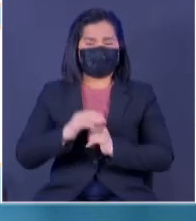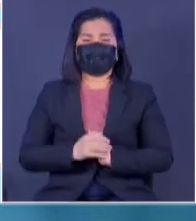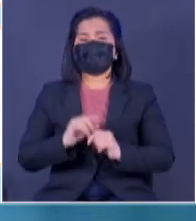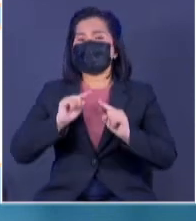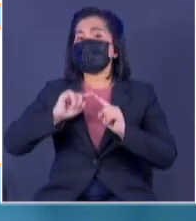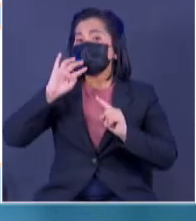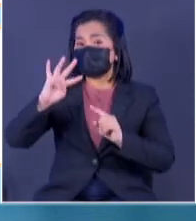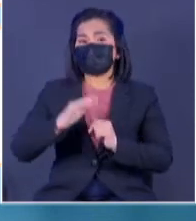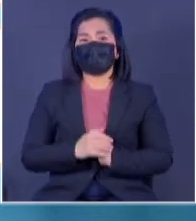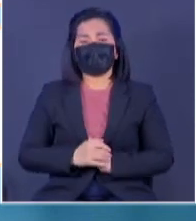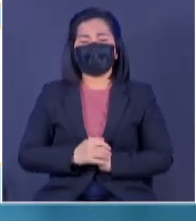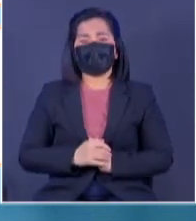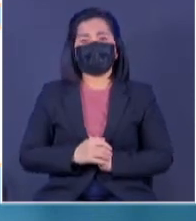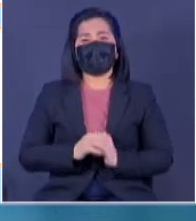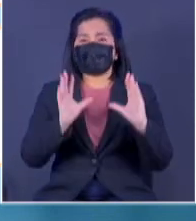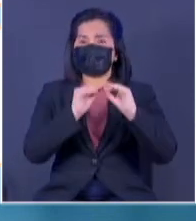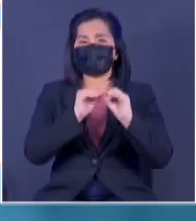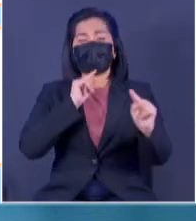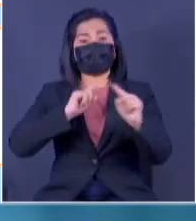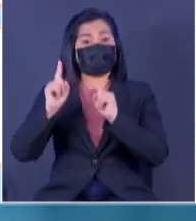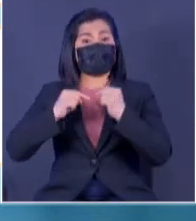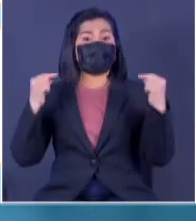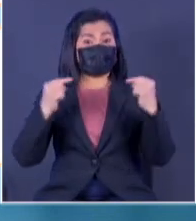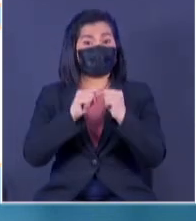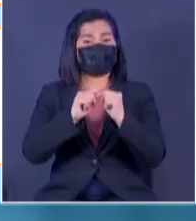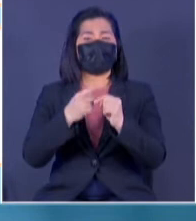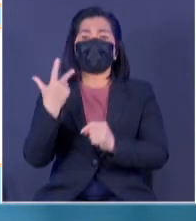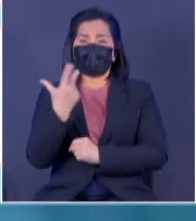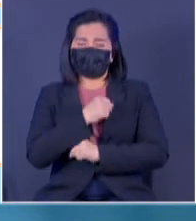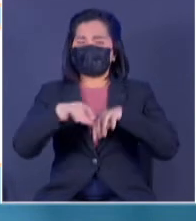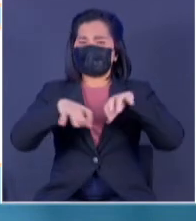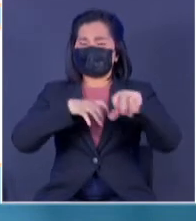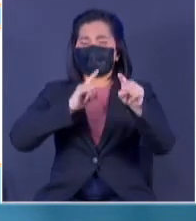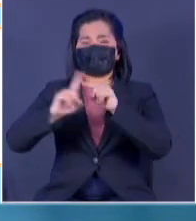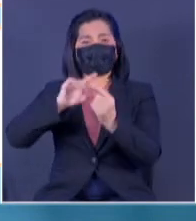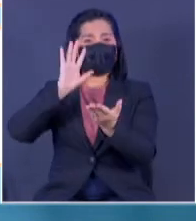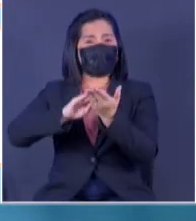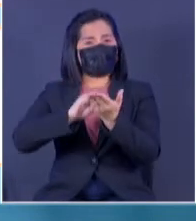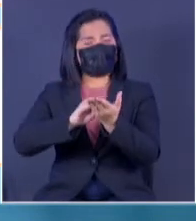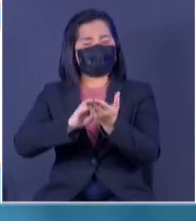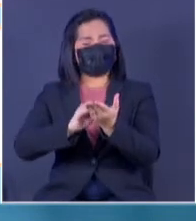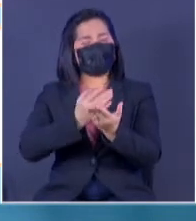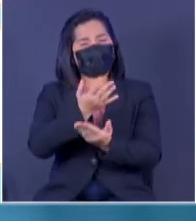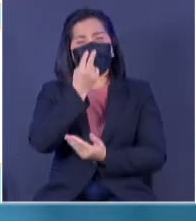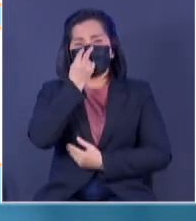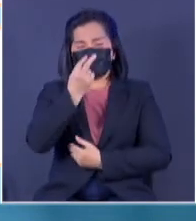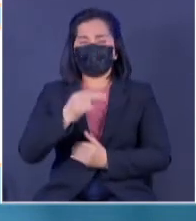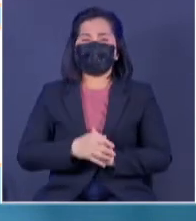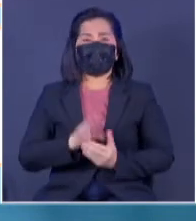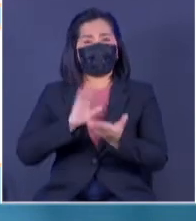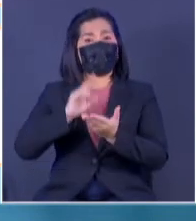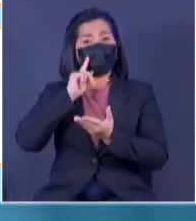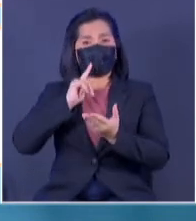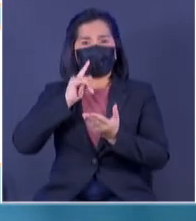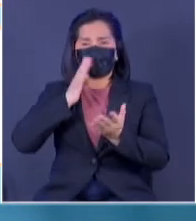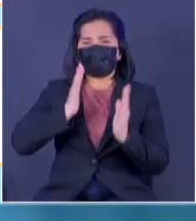4เปิดเผยบันทึกการประชุมในเรื่องการประชุมวัคซีนและการบริหารจัดการการระบาดโควิด-19 เป็นข้อมูลข่าวสารส